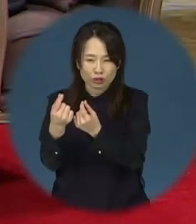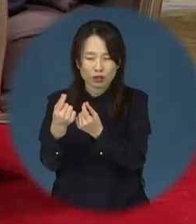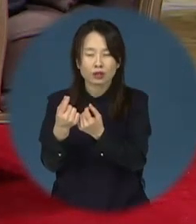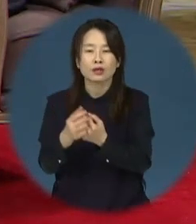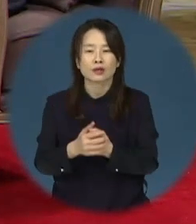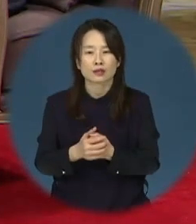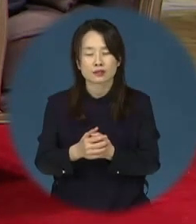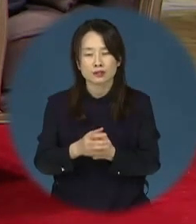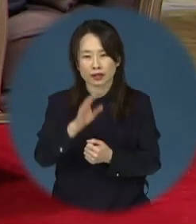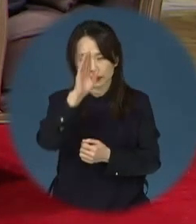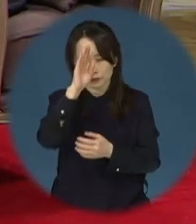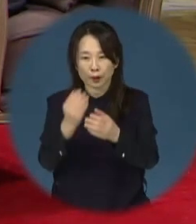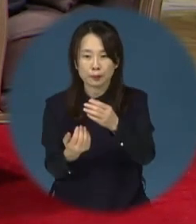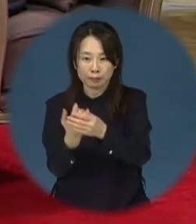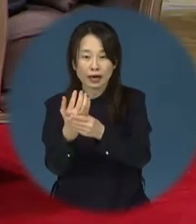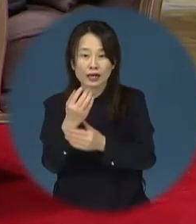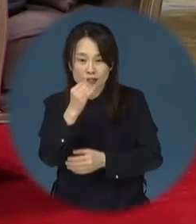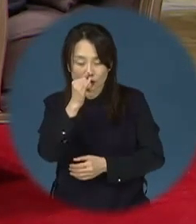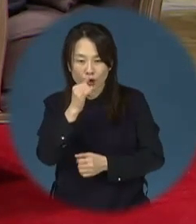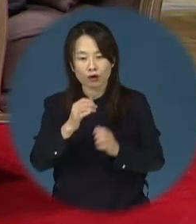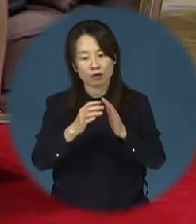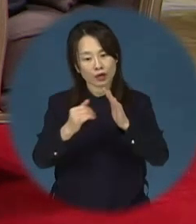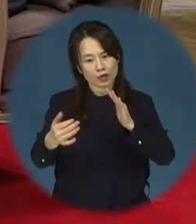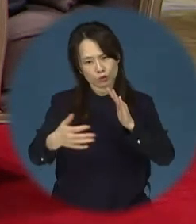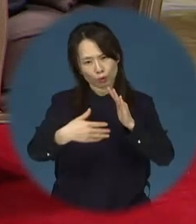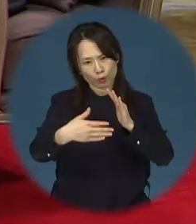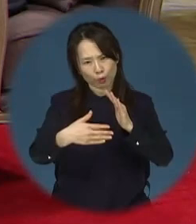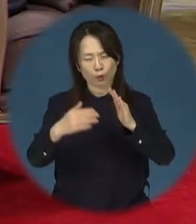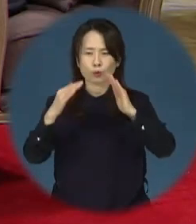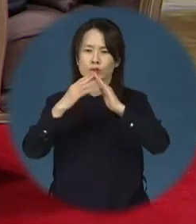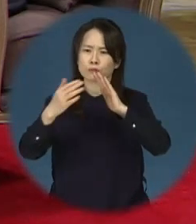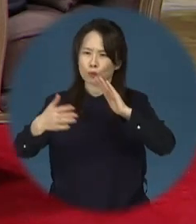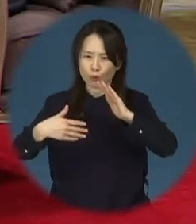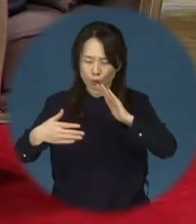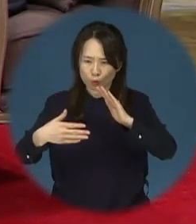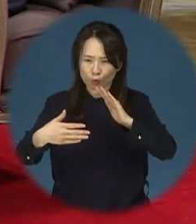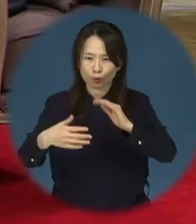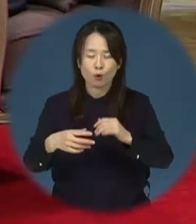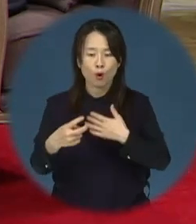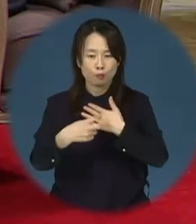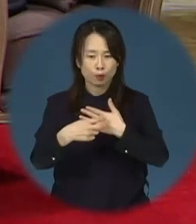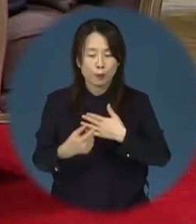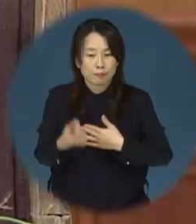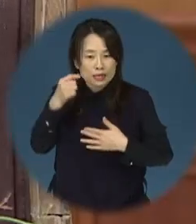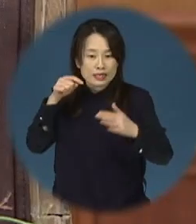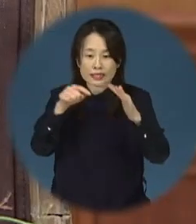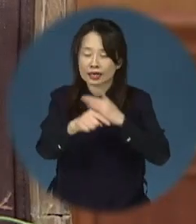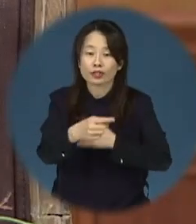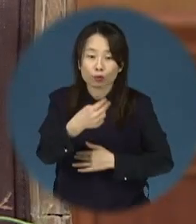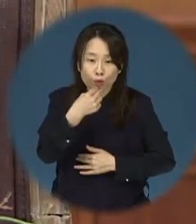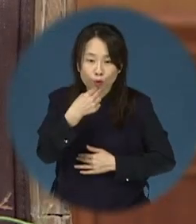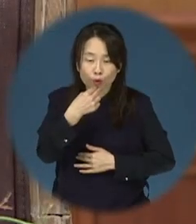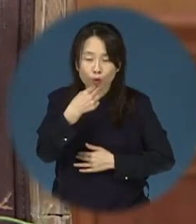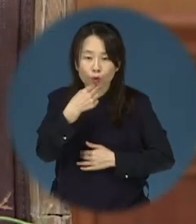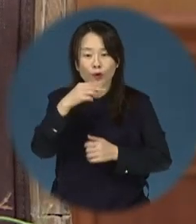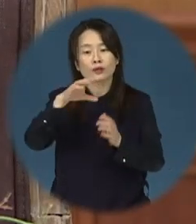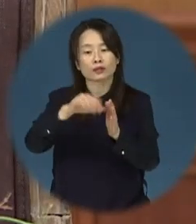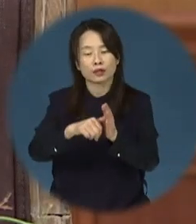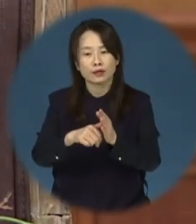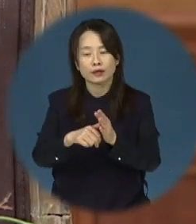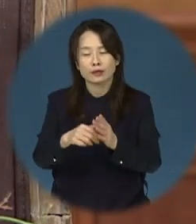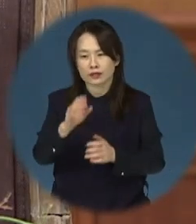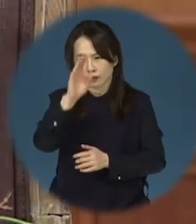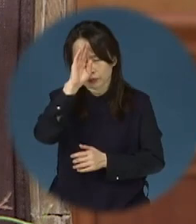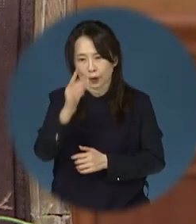아까 말씀드린 대로 가족이 없고 집이 없고 병원에 빨리 안 가고 그렇게 되면은 좀